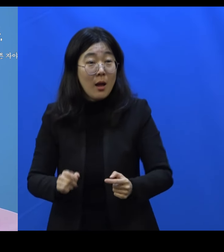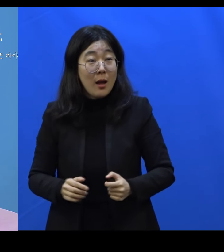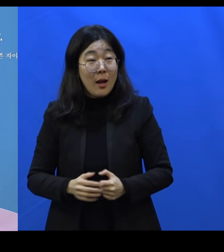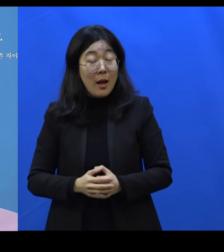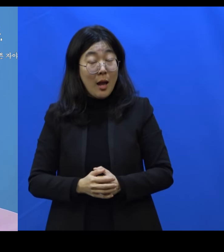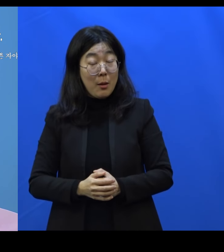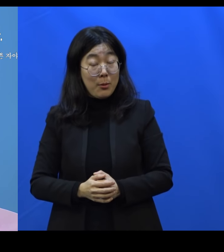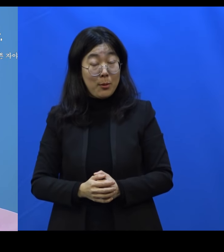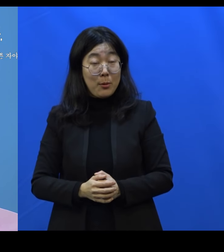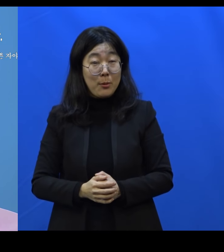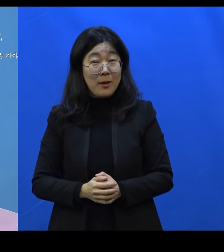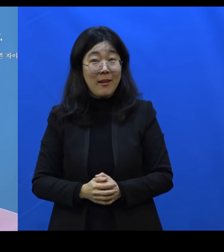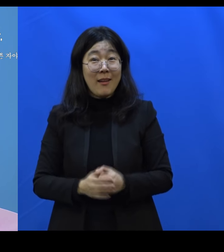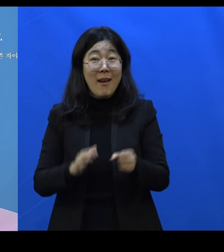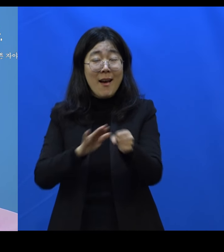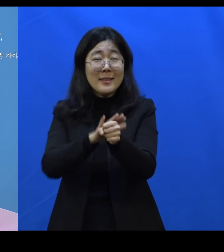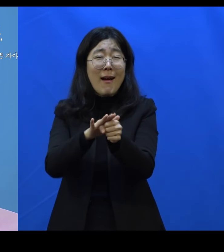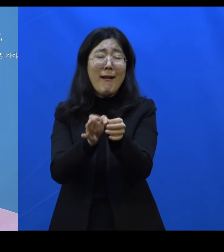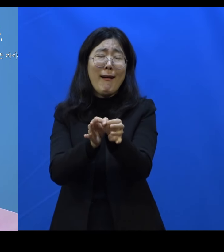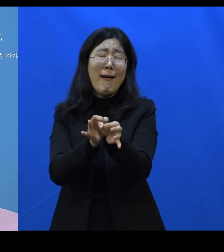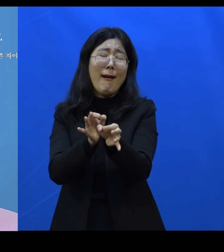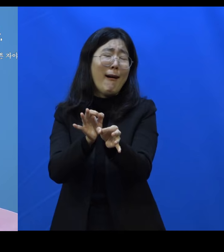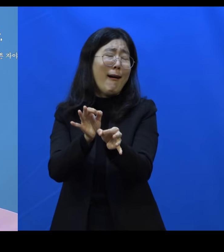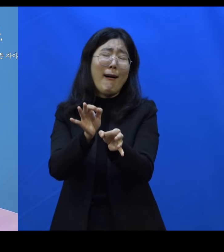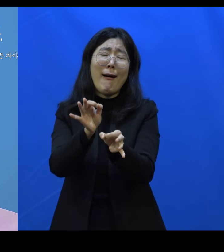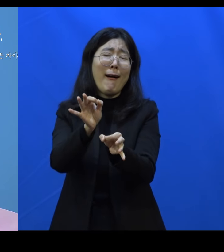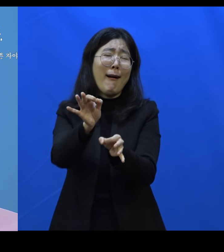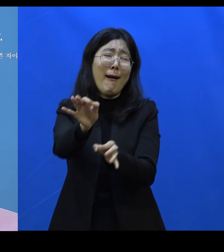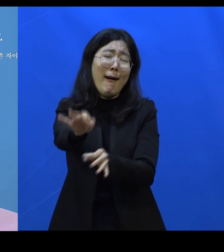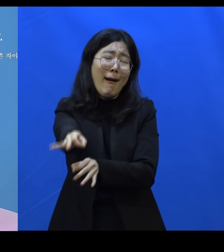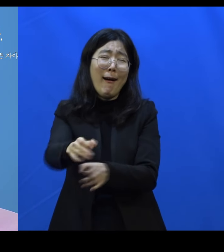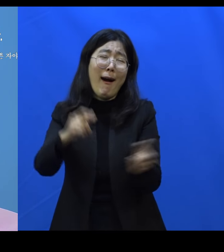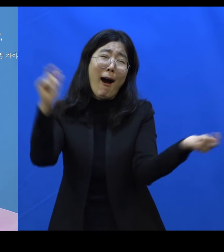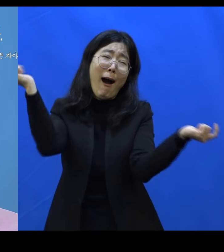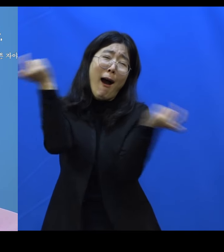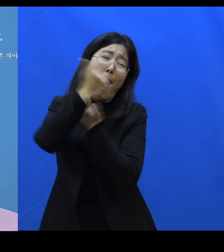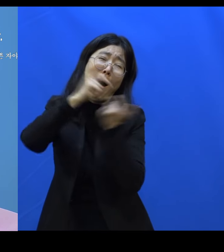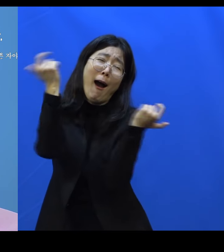그때 두 사람은 이 사랑이 영원히 지속될 것 같이 여기죠.